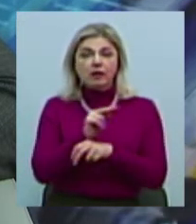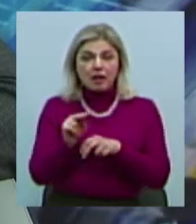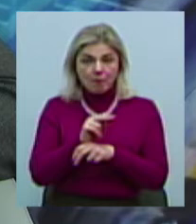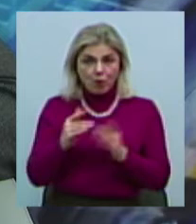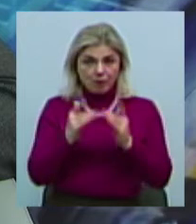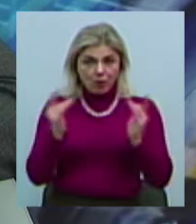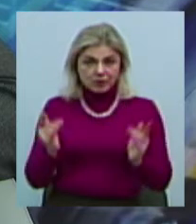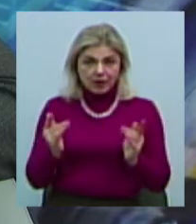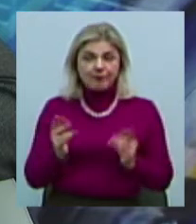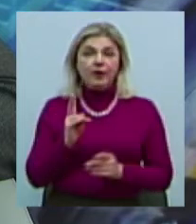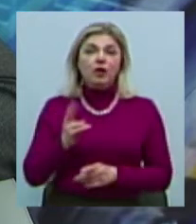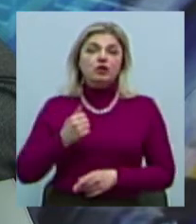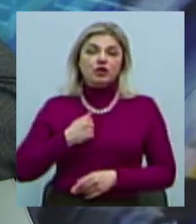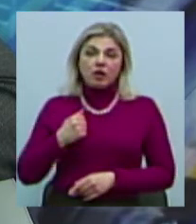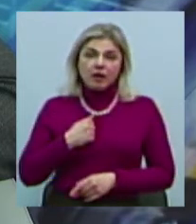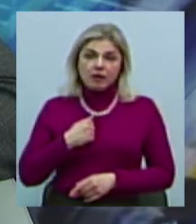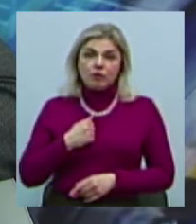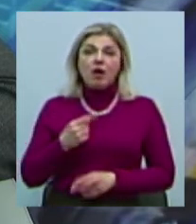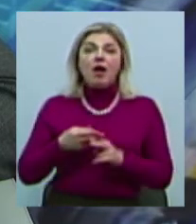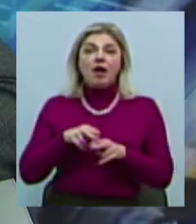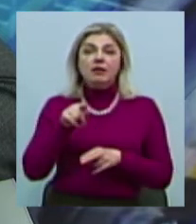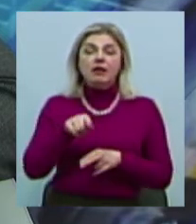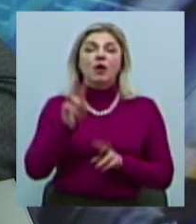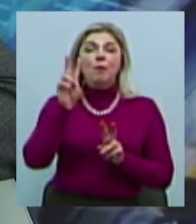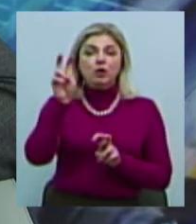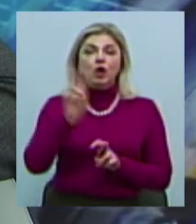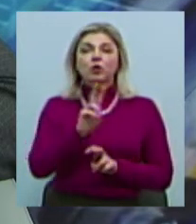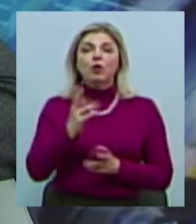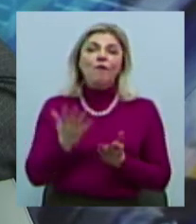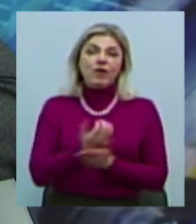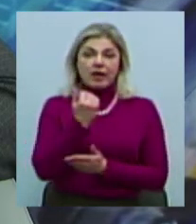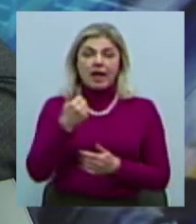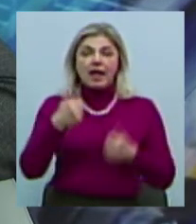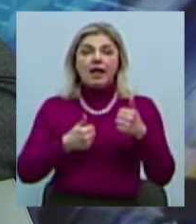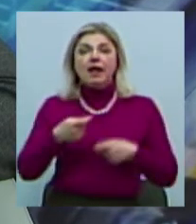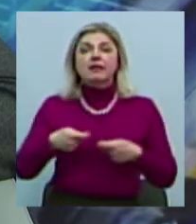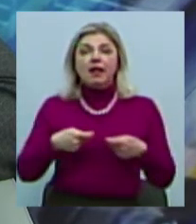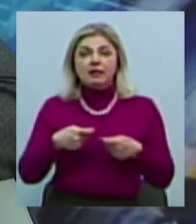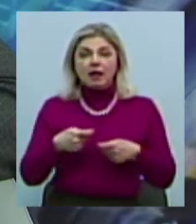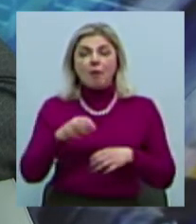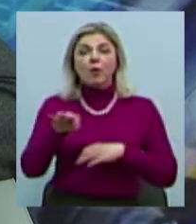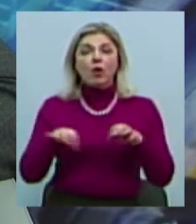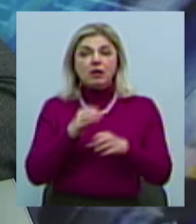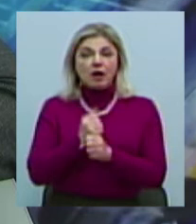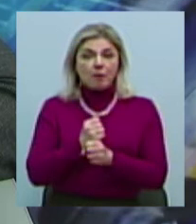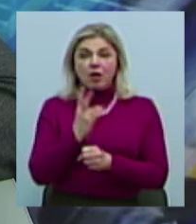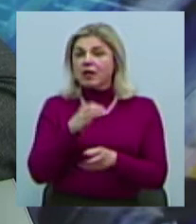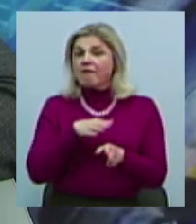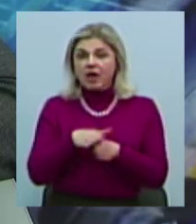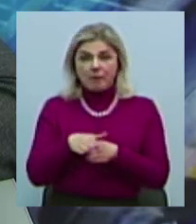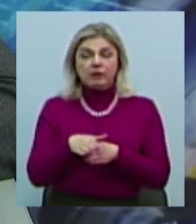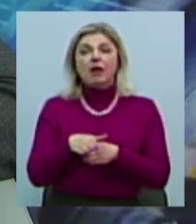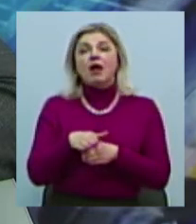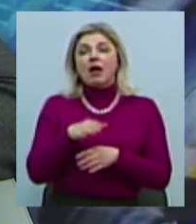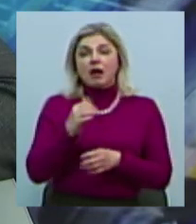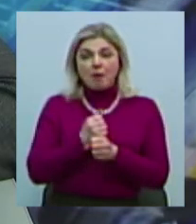моста. К сожалению, тот подрядчик, который выиграл тендер по проектированию работ, не выполнил работы, с ним договор